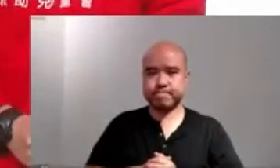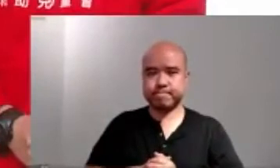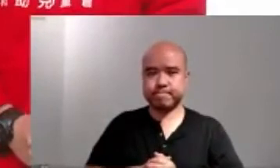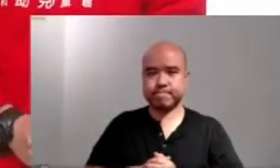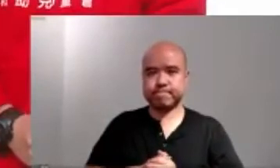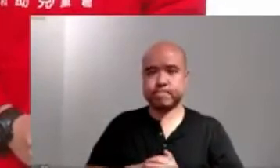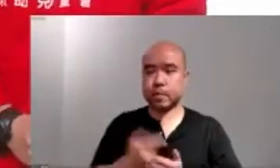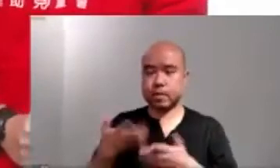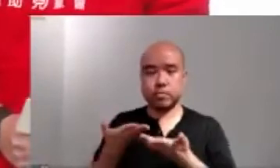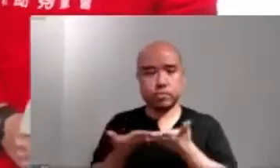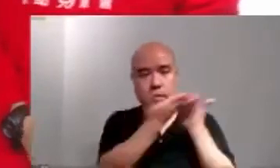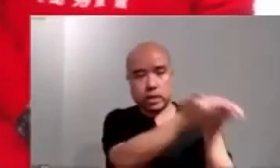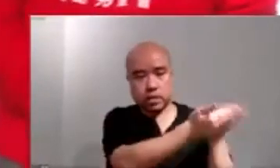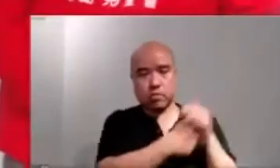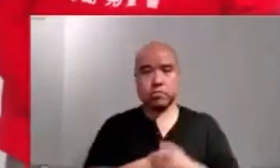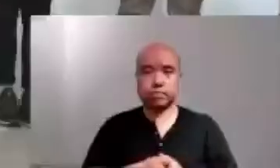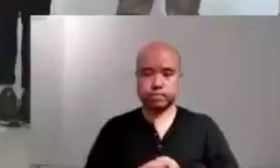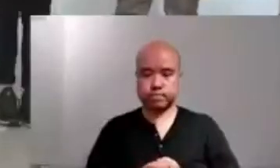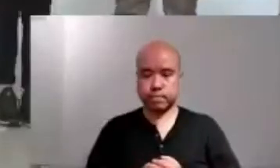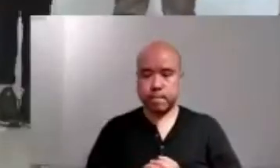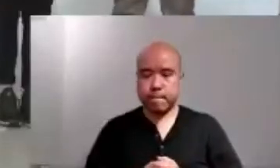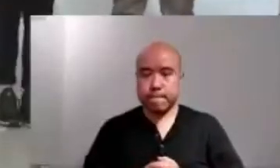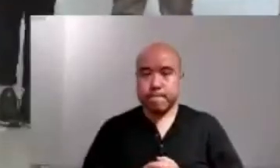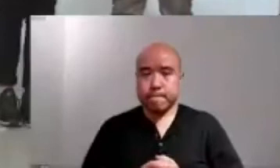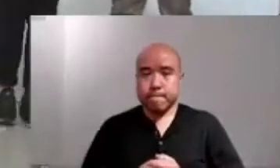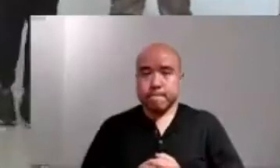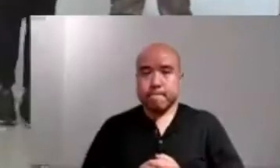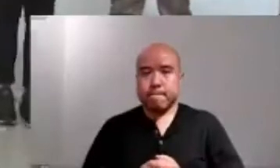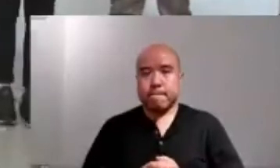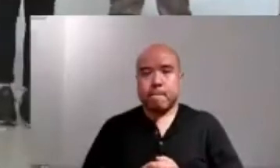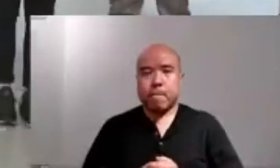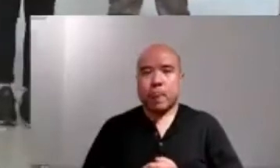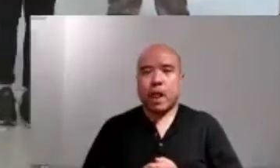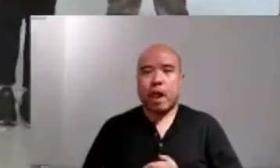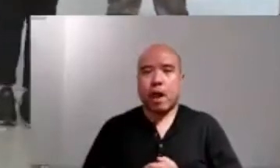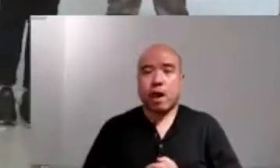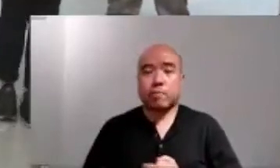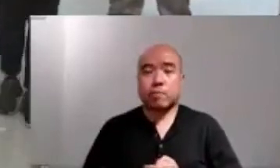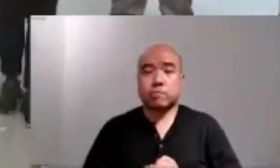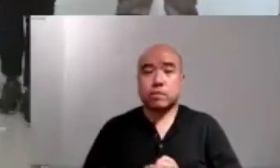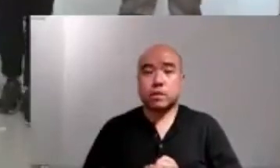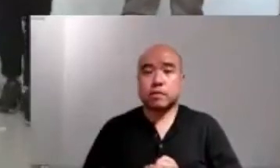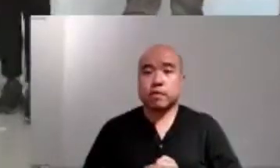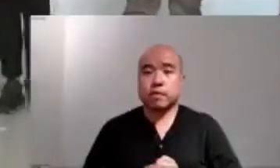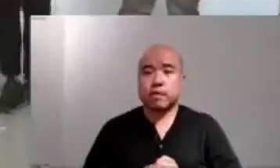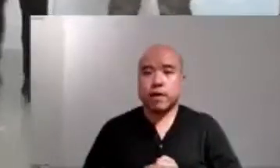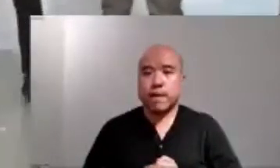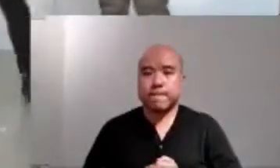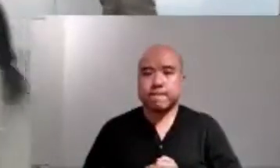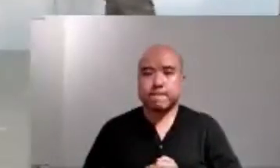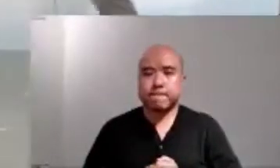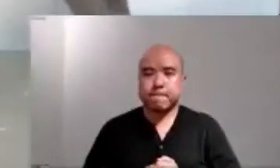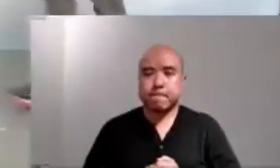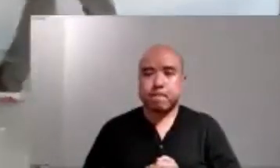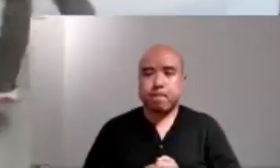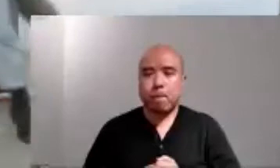一組嘅同學。 好啊，咁下一组嘅同学咧就系佢自己单拖嚟，我哋三位同学，我哋过嚟呢边，咁啊呢位